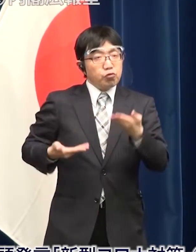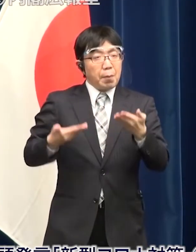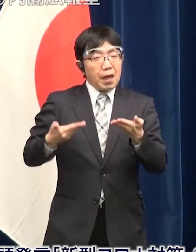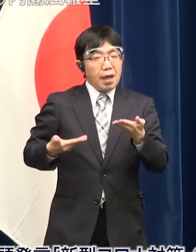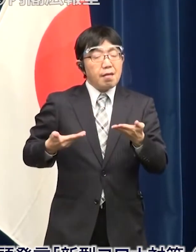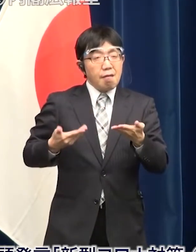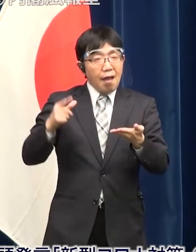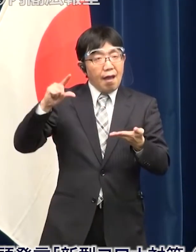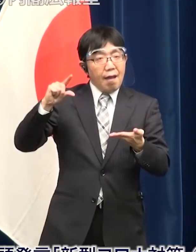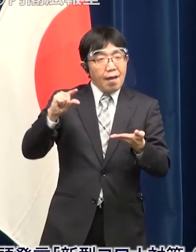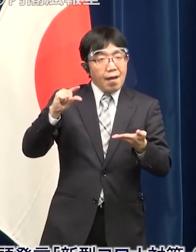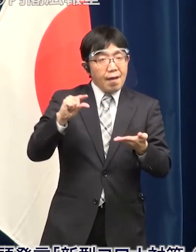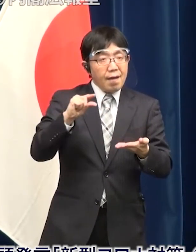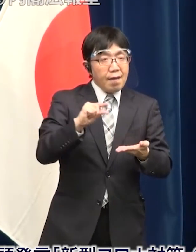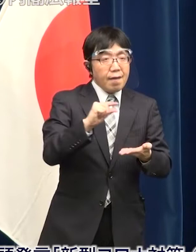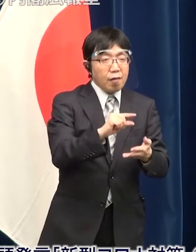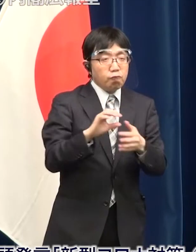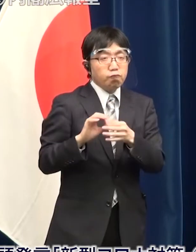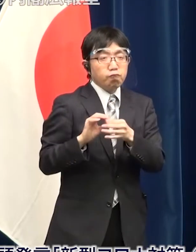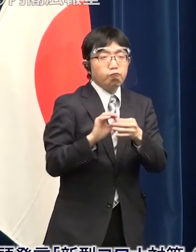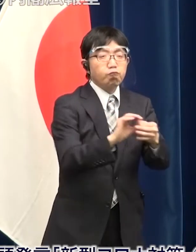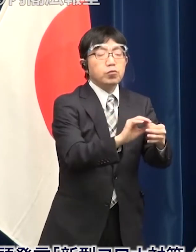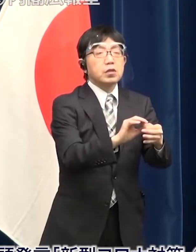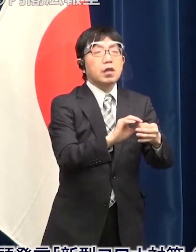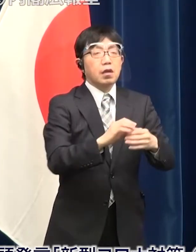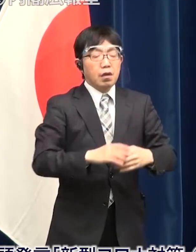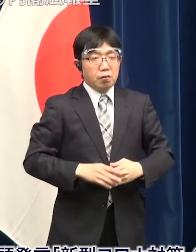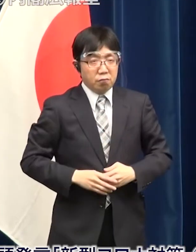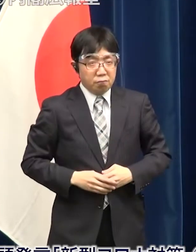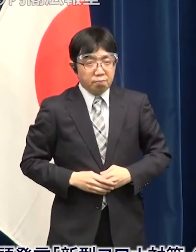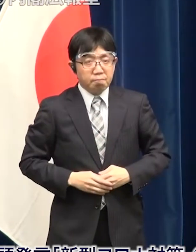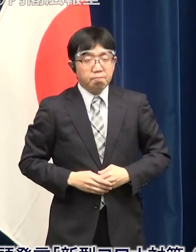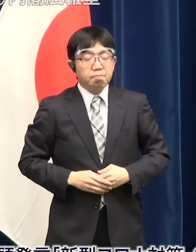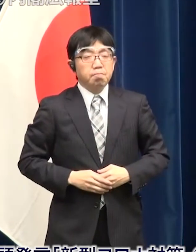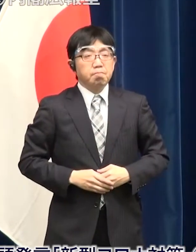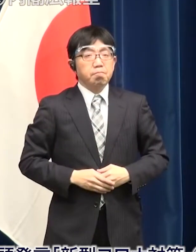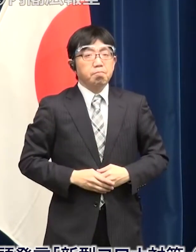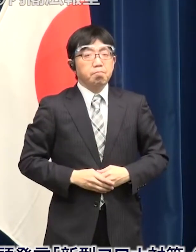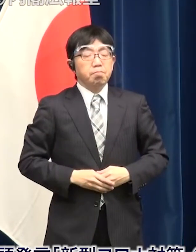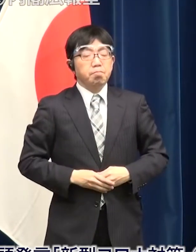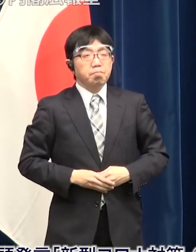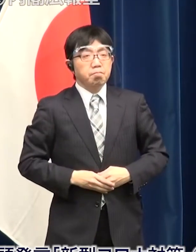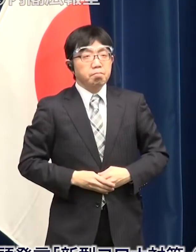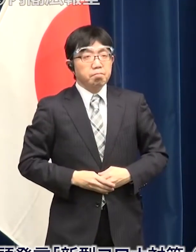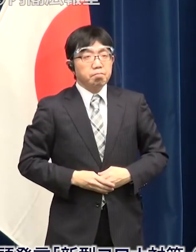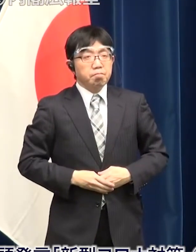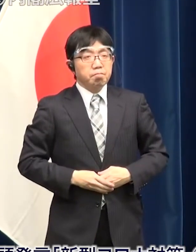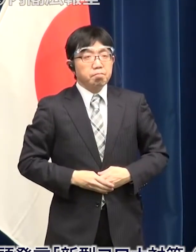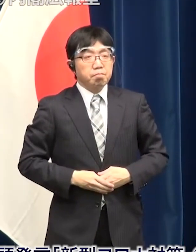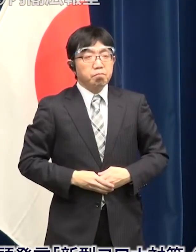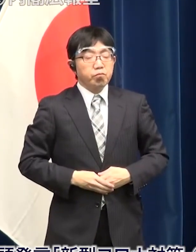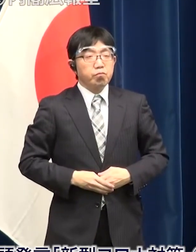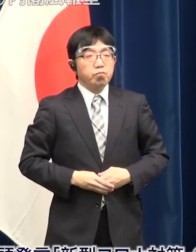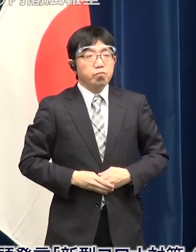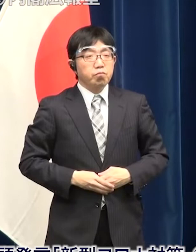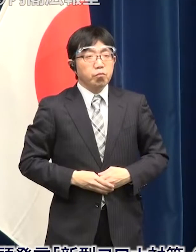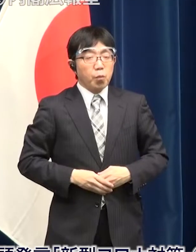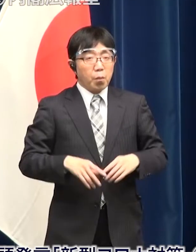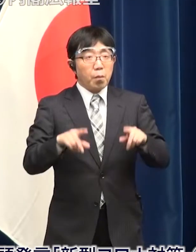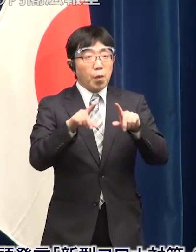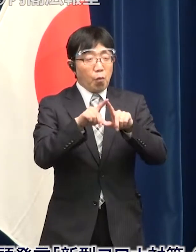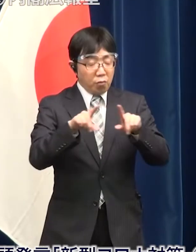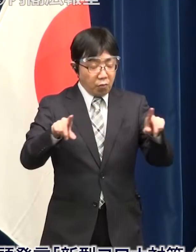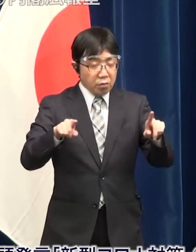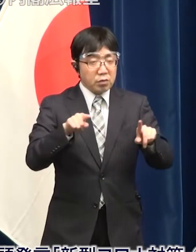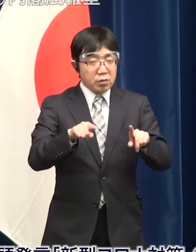減少に転じているという変化が見え始めていますもちろん専門